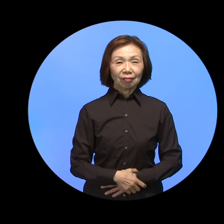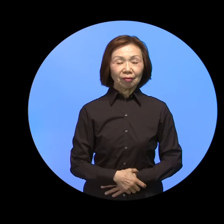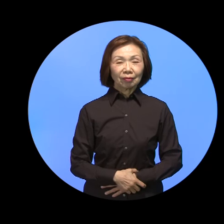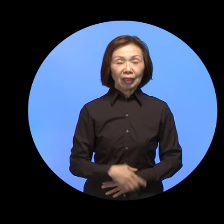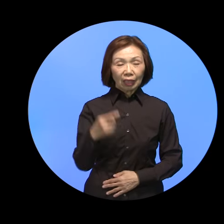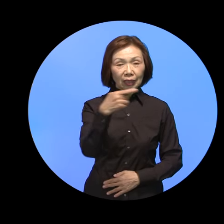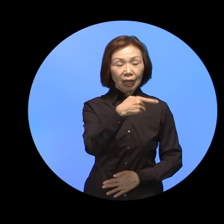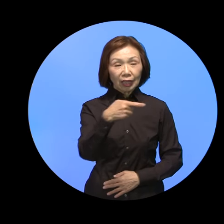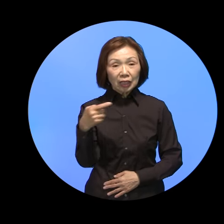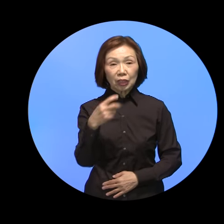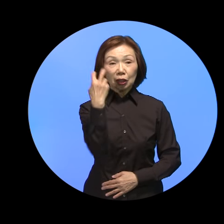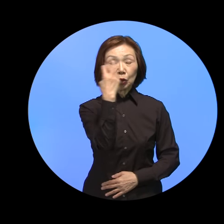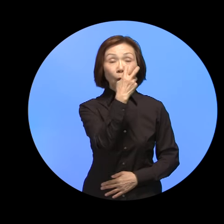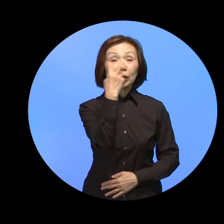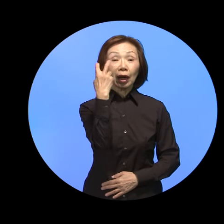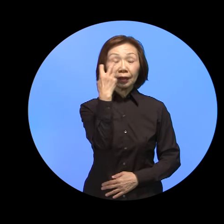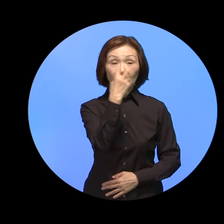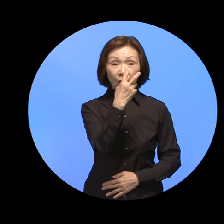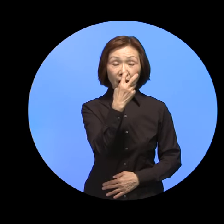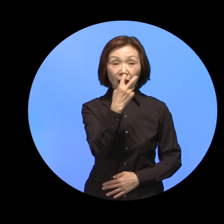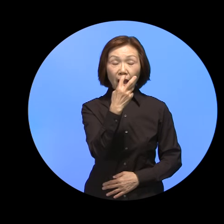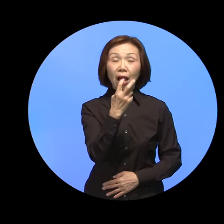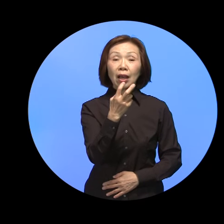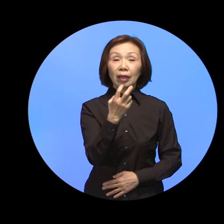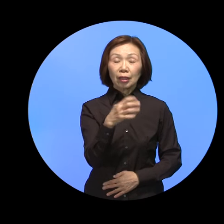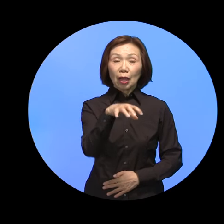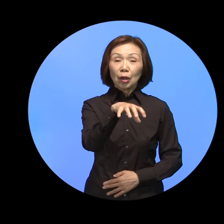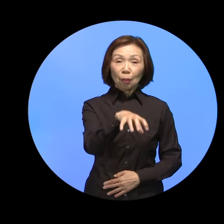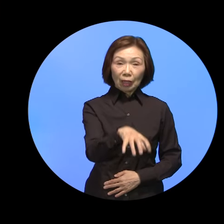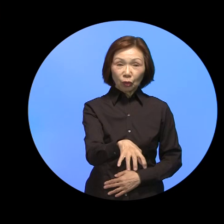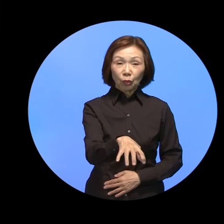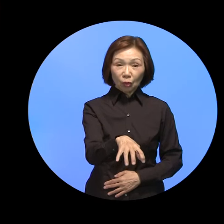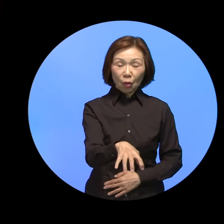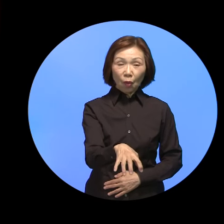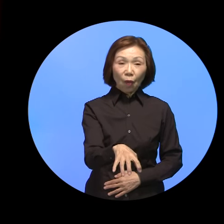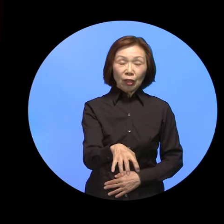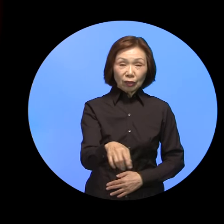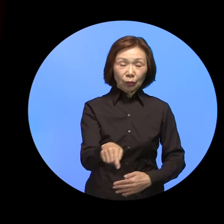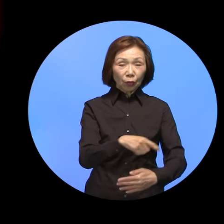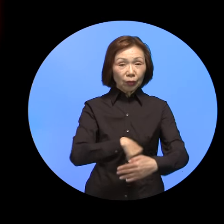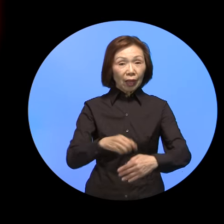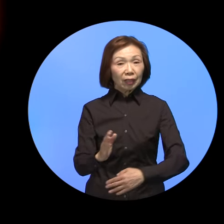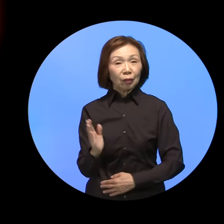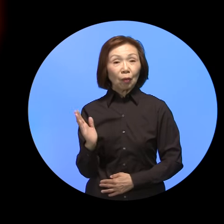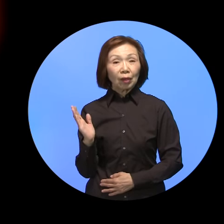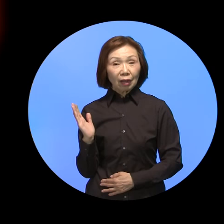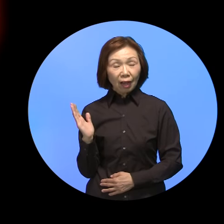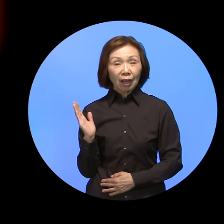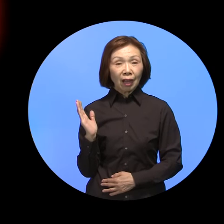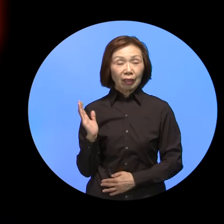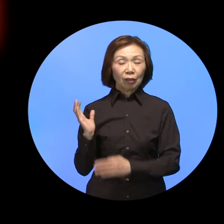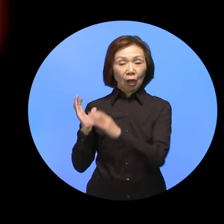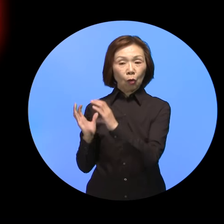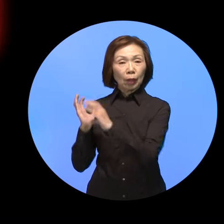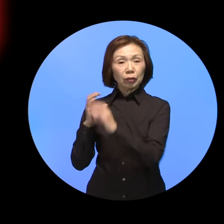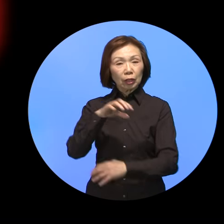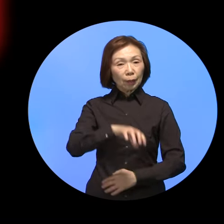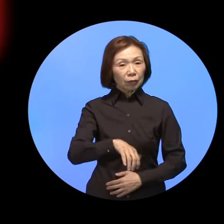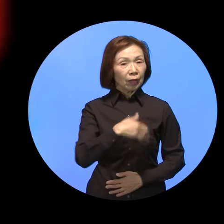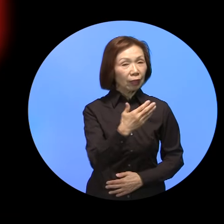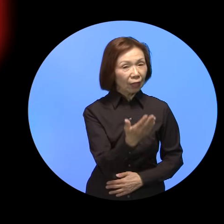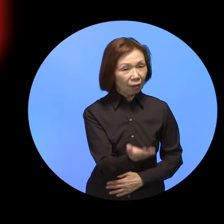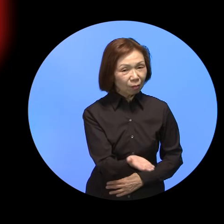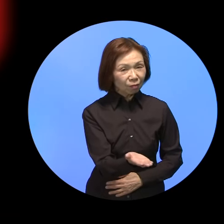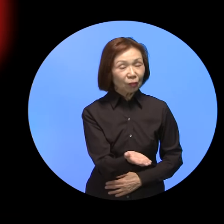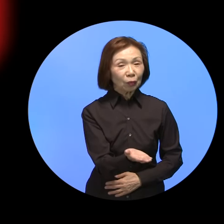第1次調査では立地とその出土品の内容から古代の斎場なのではないかという説が有力と